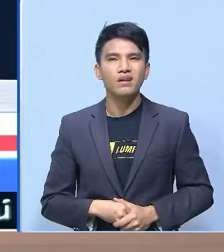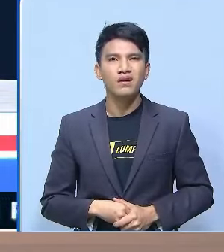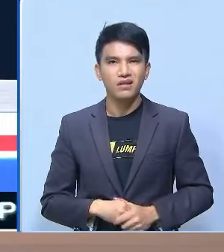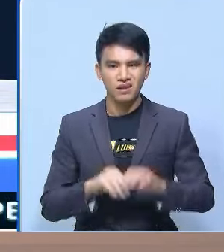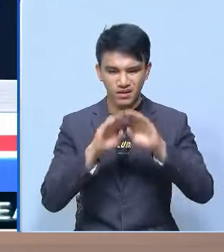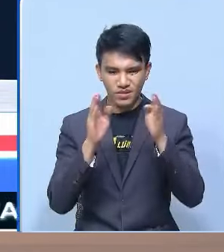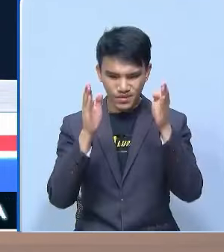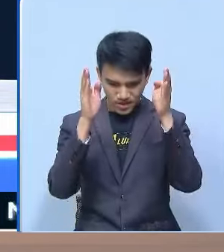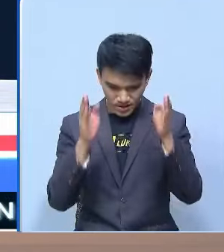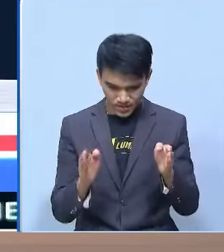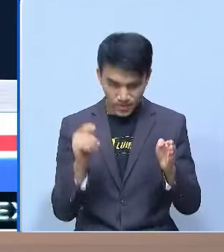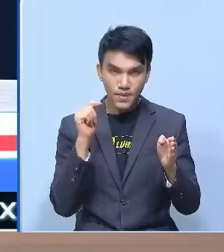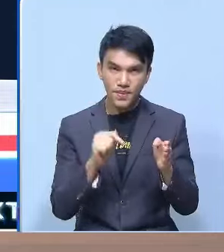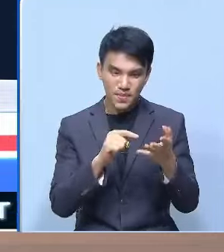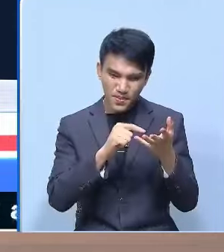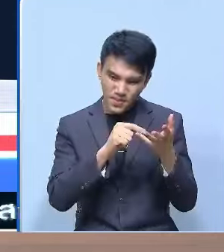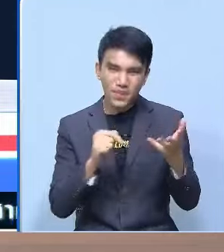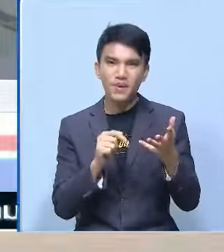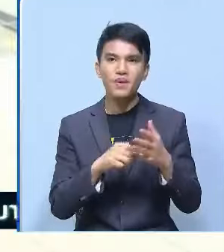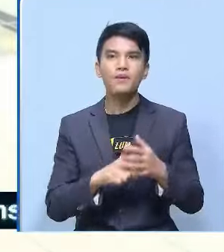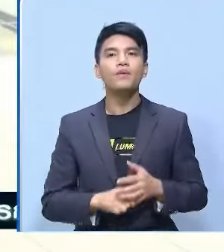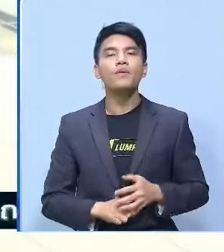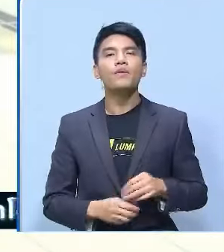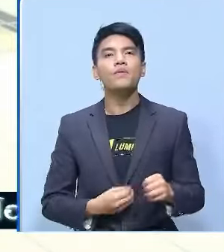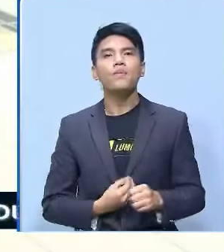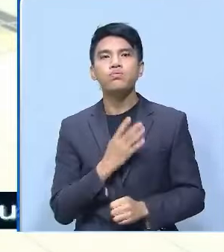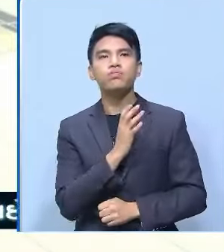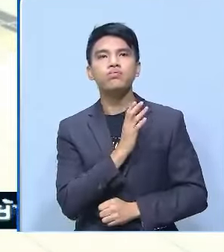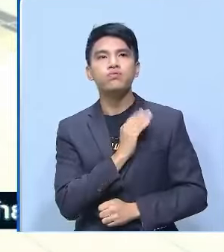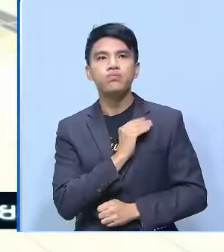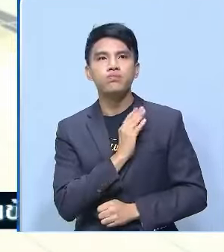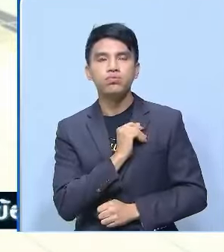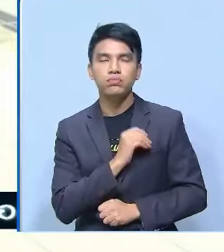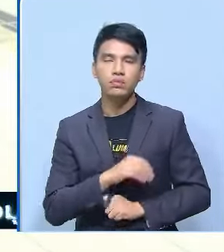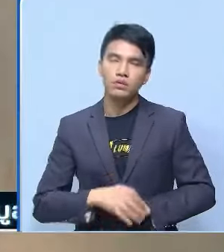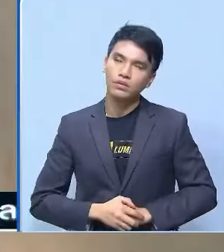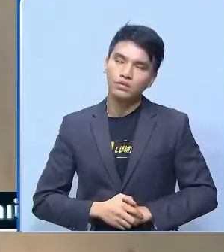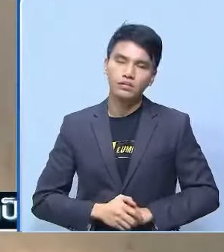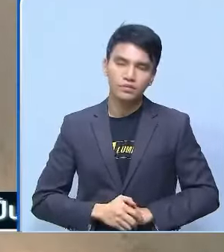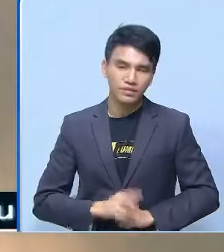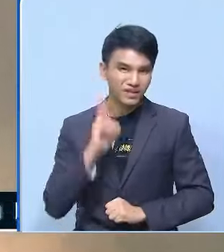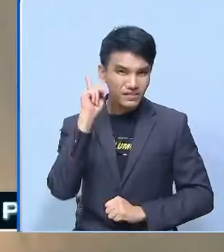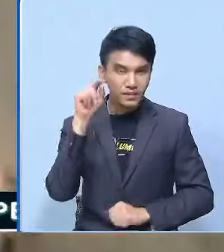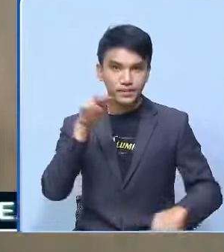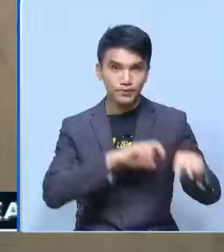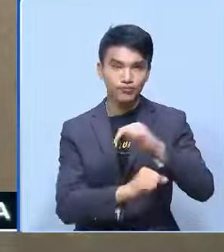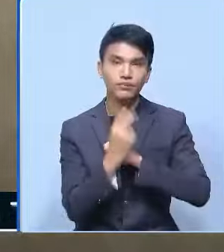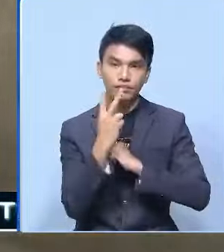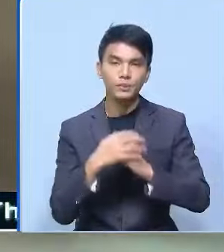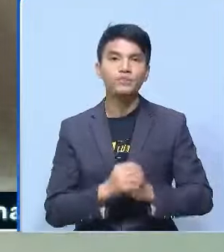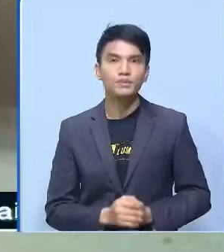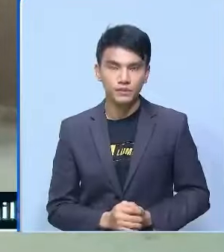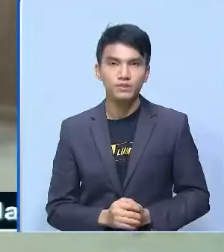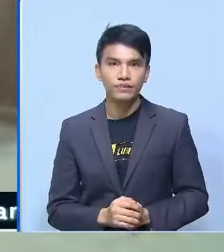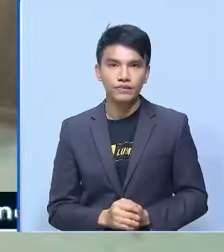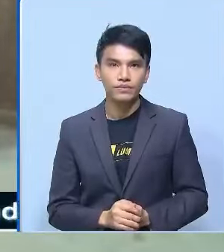ฟสเตนเลสแล้วมันบาดเข้าไปนิ้วดิตอนแรกเขาตกใจกลัวว่ามันจะไม่เหมือนเดิมอ่ะ ทีมข่าวของเราคุณจุ้ยปฏิภาณลงพื้นที่